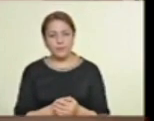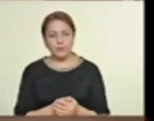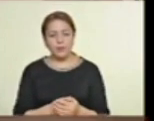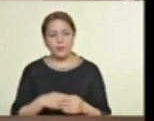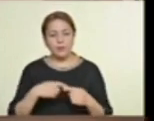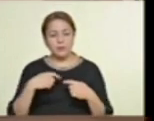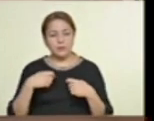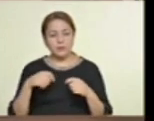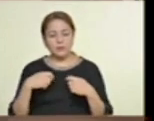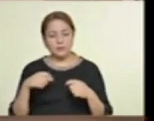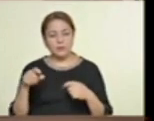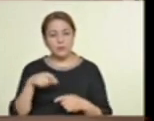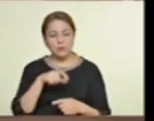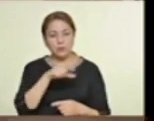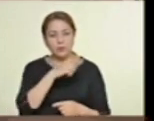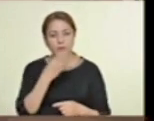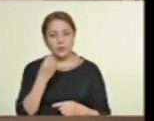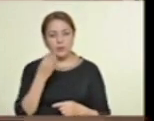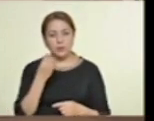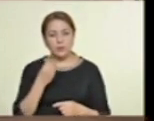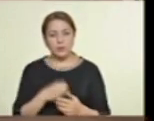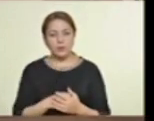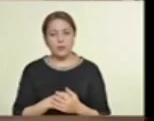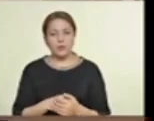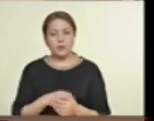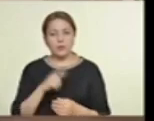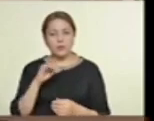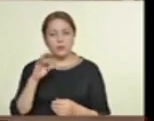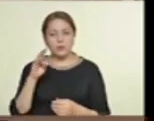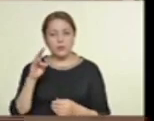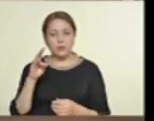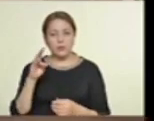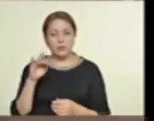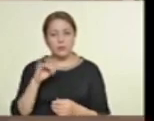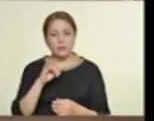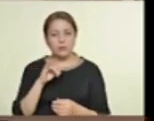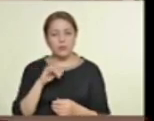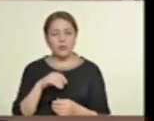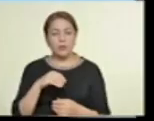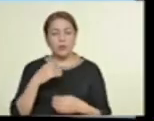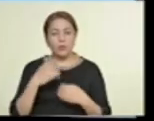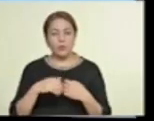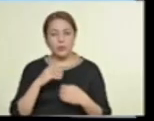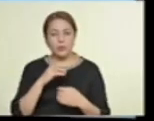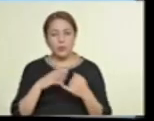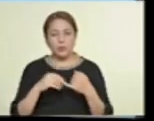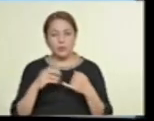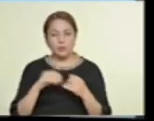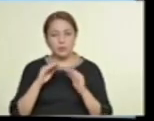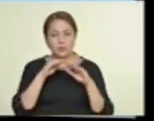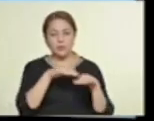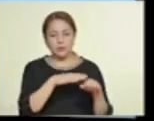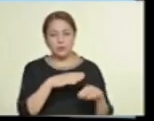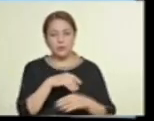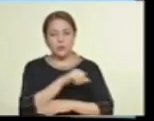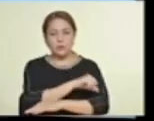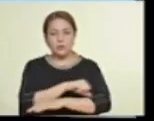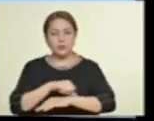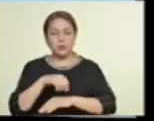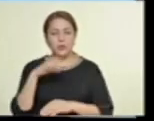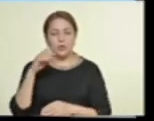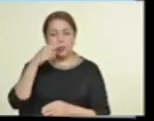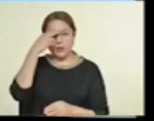Savdo yo'llaridan yana Genuyani etishimiz mumkin. O'rta yer dengizi sohillari bo'ylab Italiya